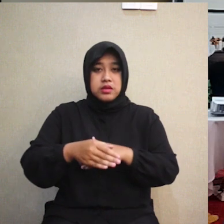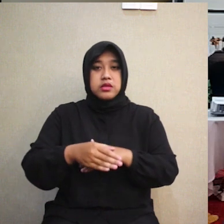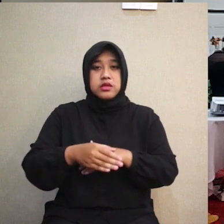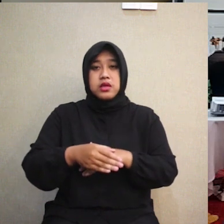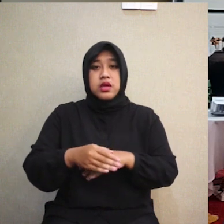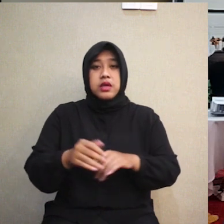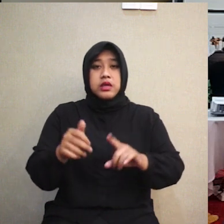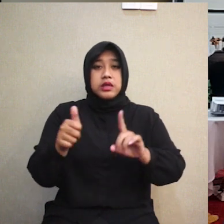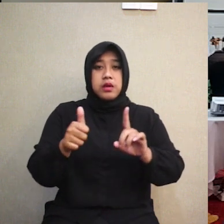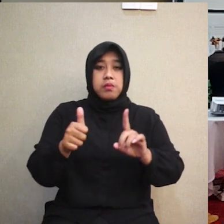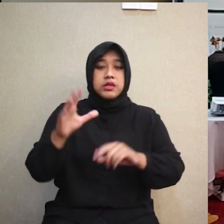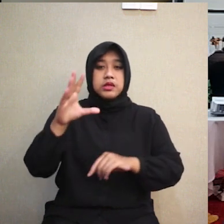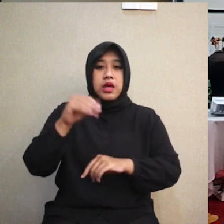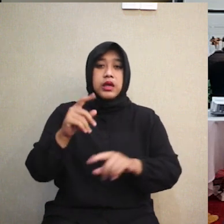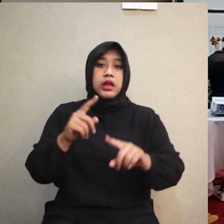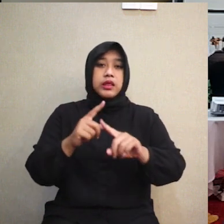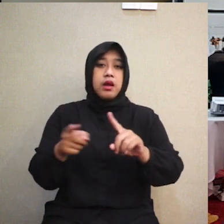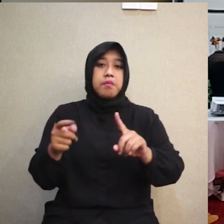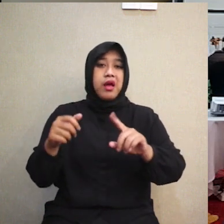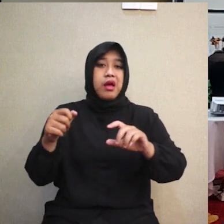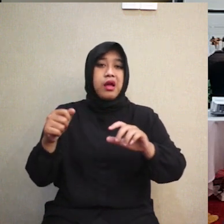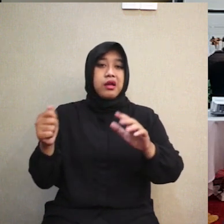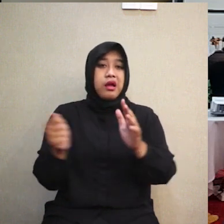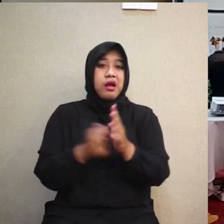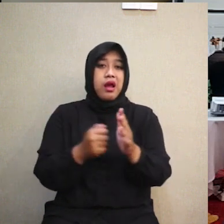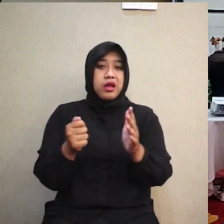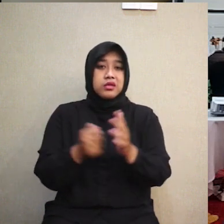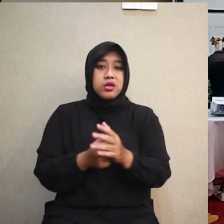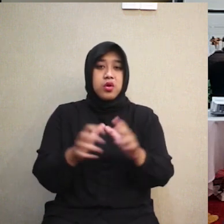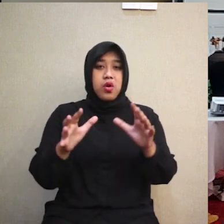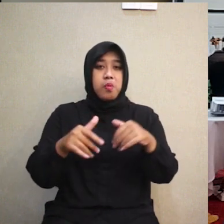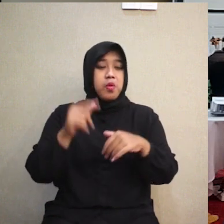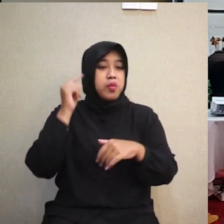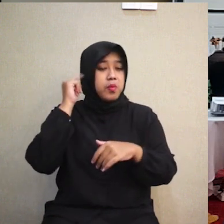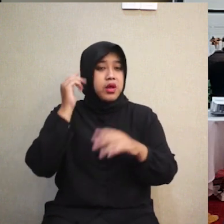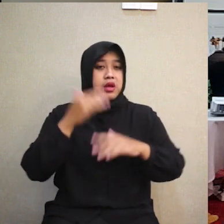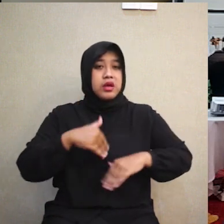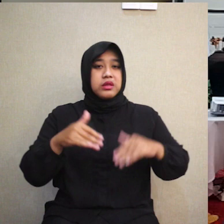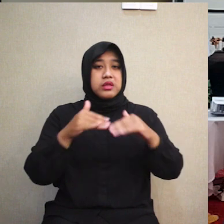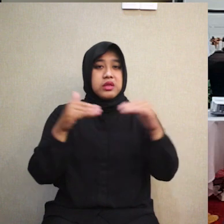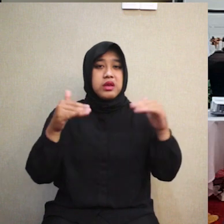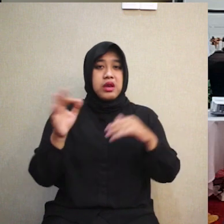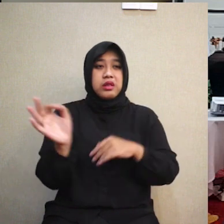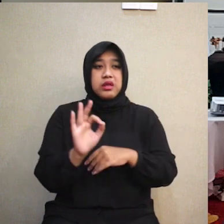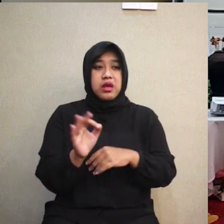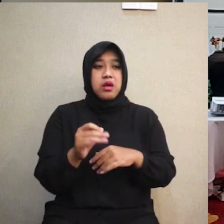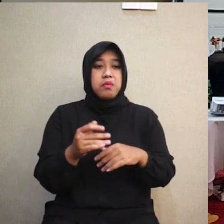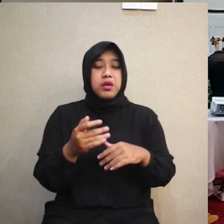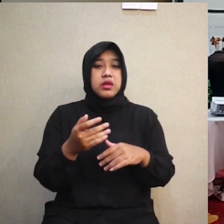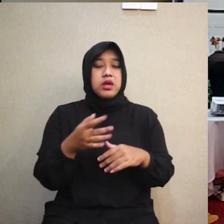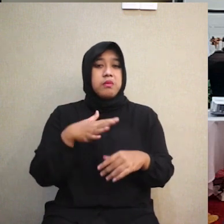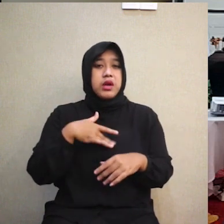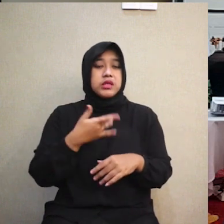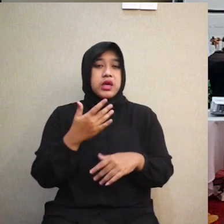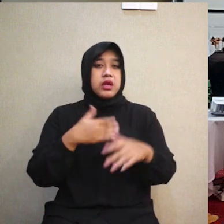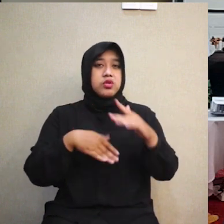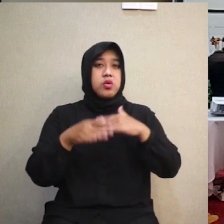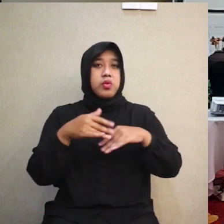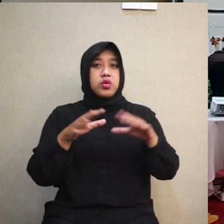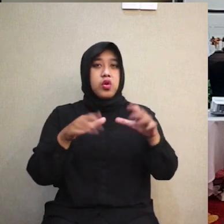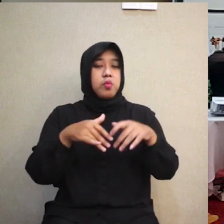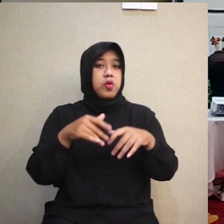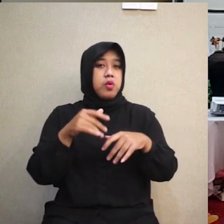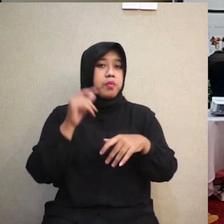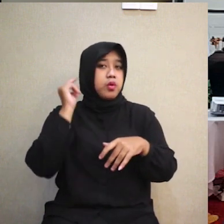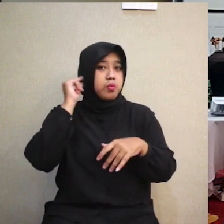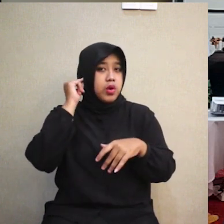16 hari tanpa kekerasan terhadap perempuan ya gitu jadi ketidakadilan tadi itu jadi double tuh ya terhadap perempuan kemudian